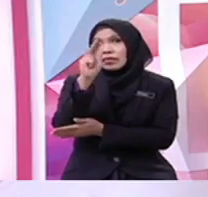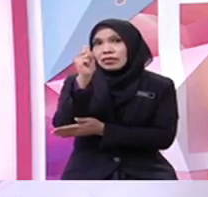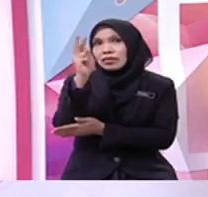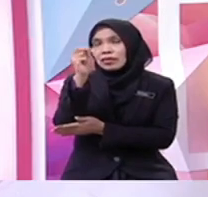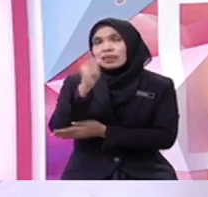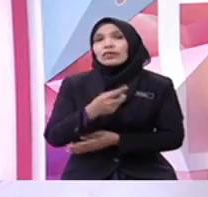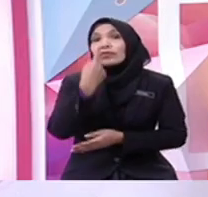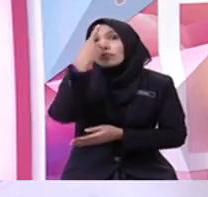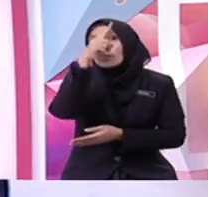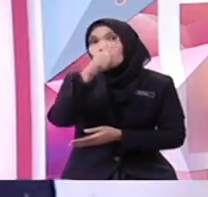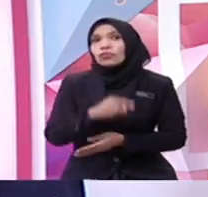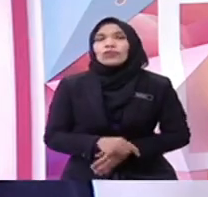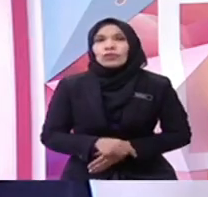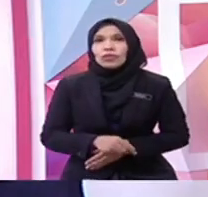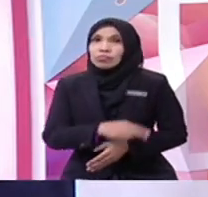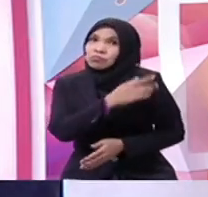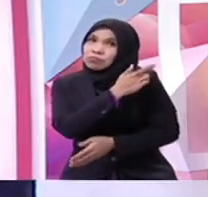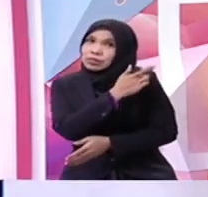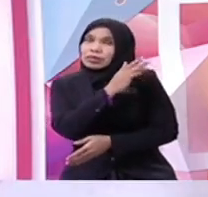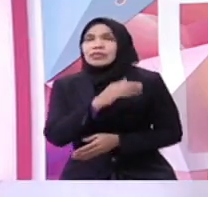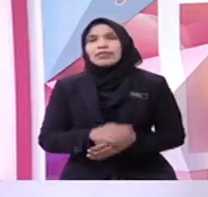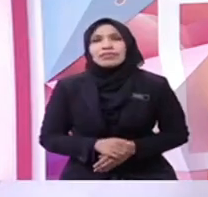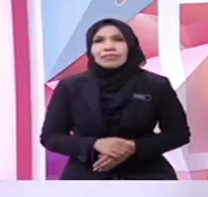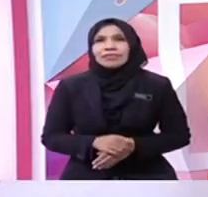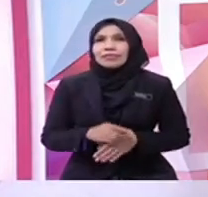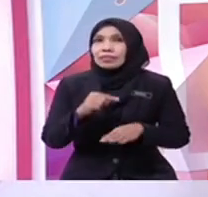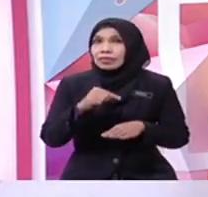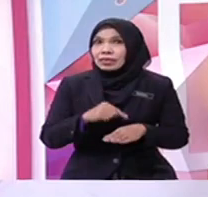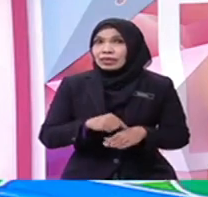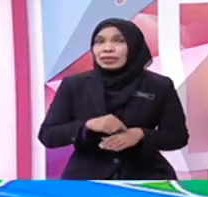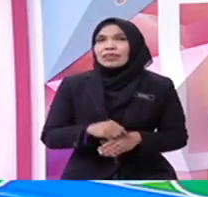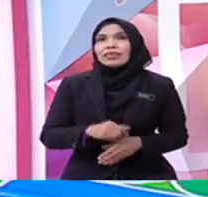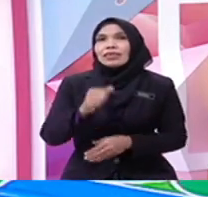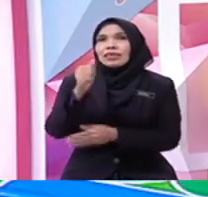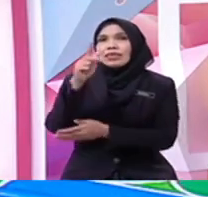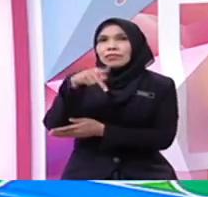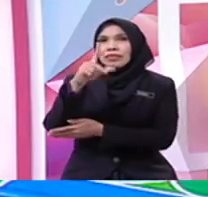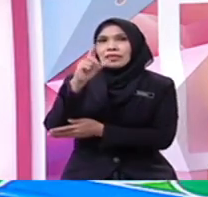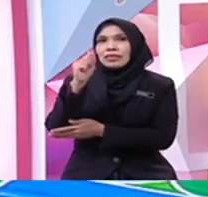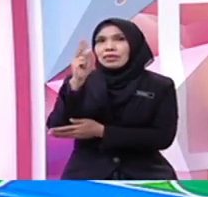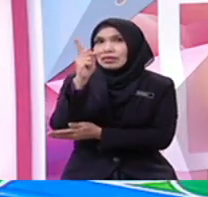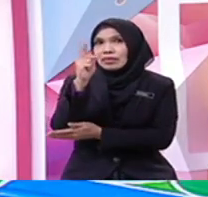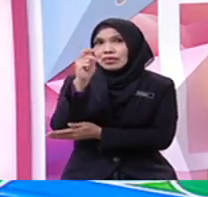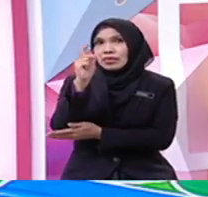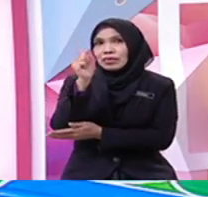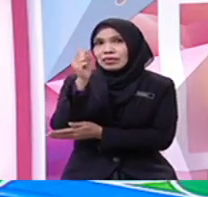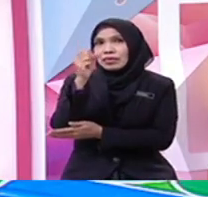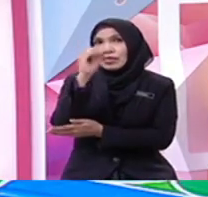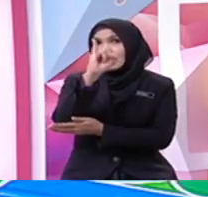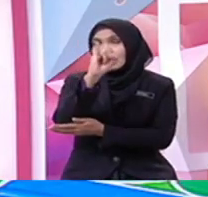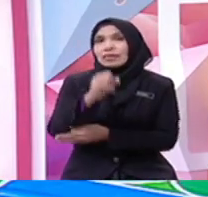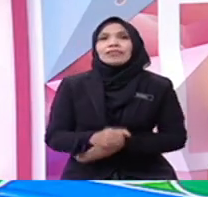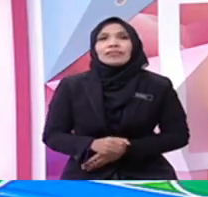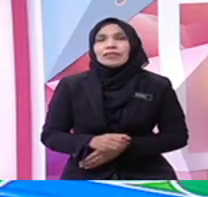lakukan di aplikasi My sejak oke oke sego mungkin sagemore pekerja tetangga Desa gosip